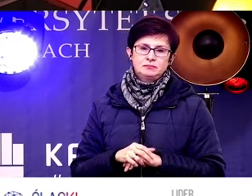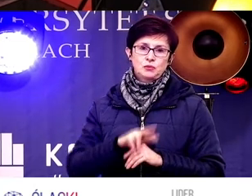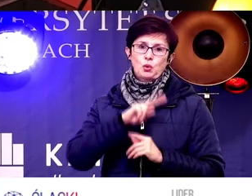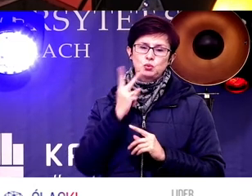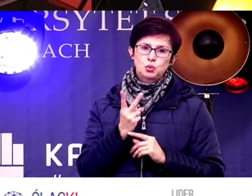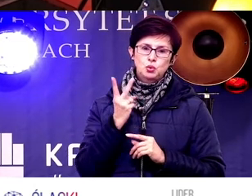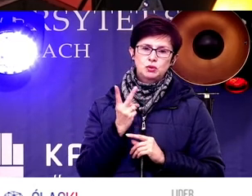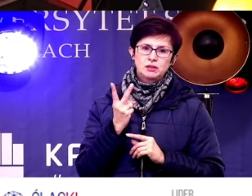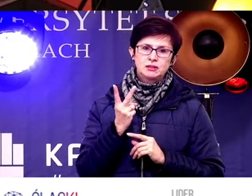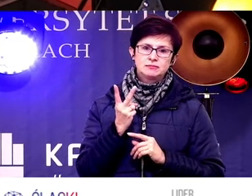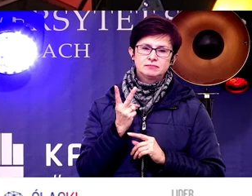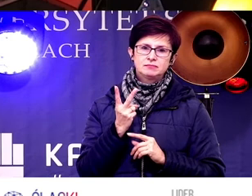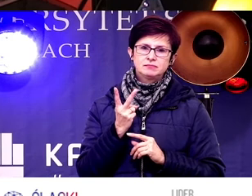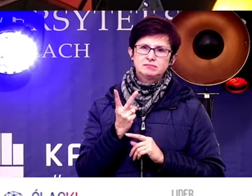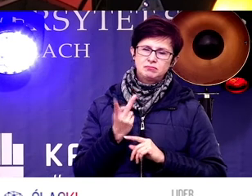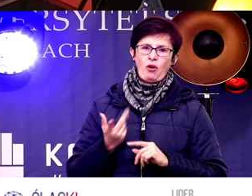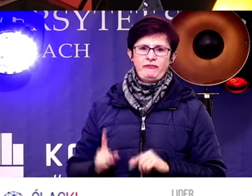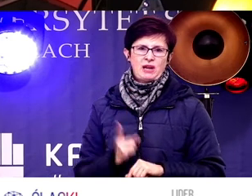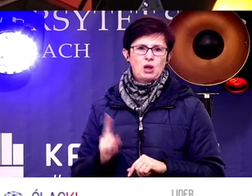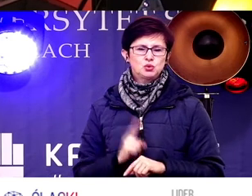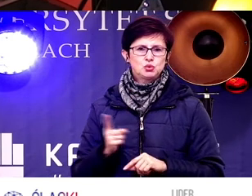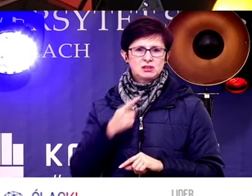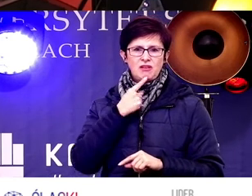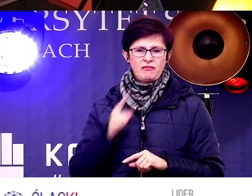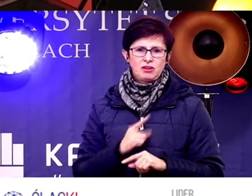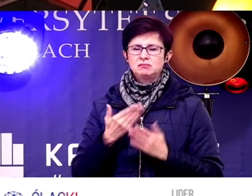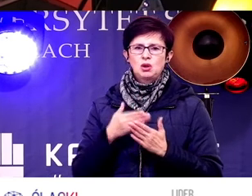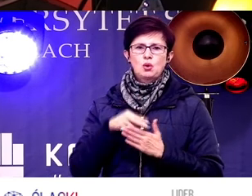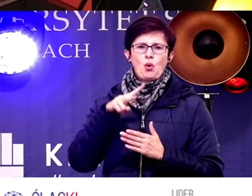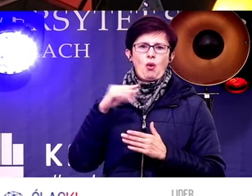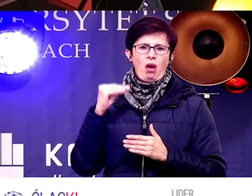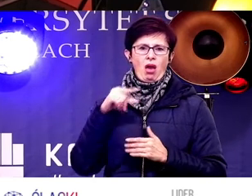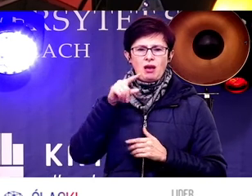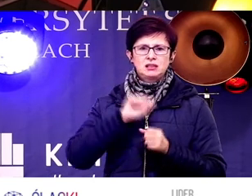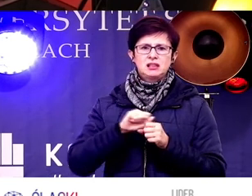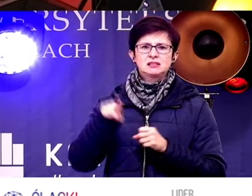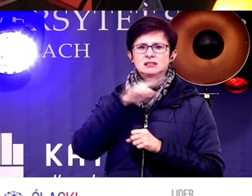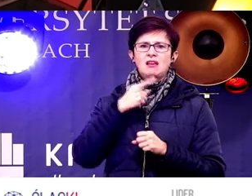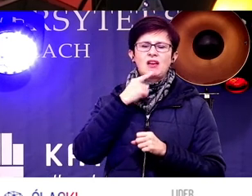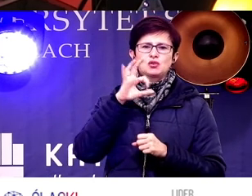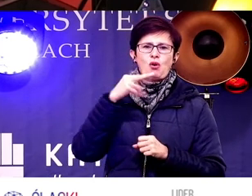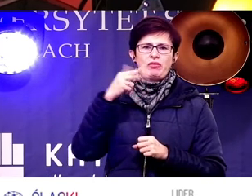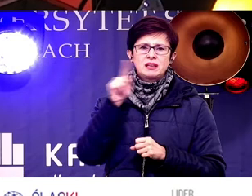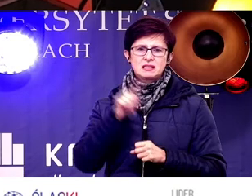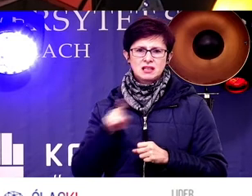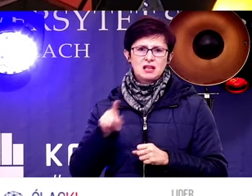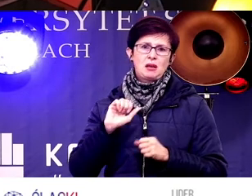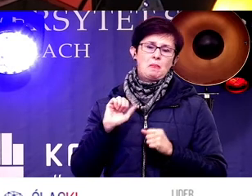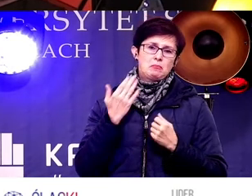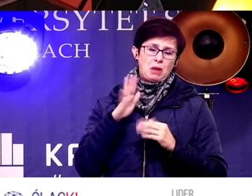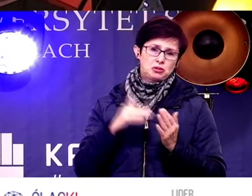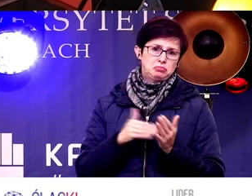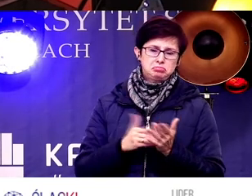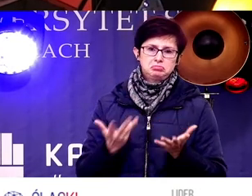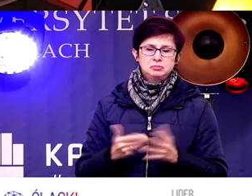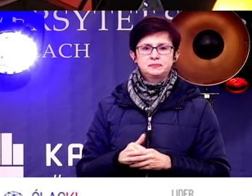drugi, powiedziałbym, taki język to jest pewnie francuski, dlatego że i w Unii Europejskiej to jest też język ONZ-u, więc francuski jest bardzo przydatny.